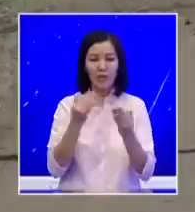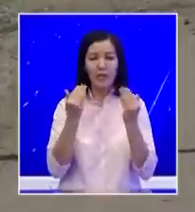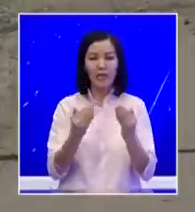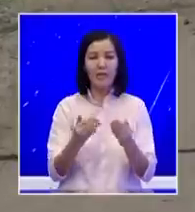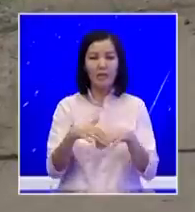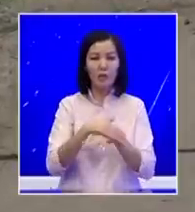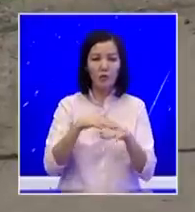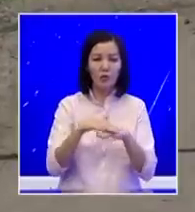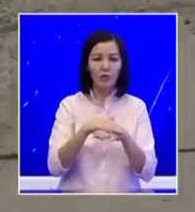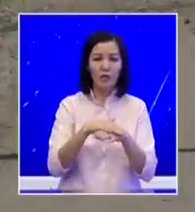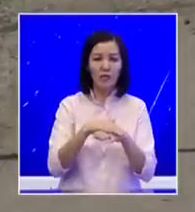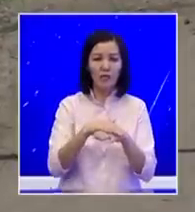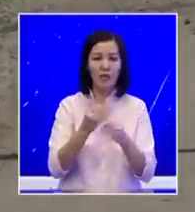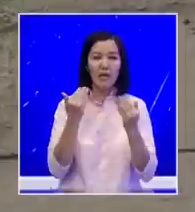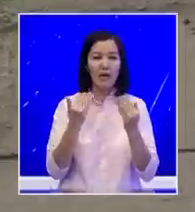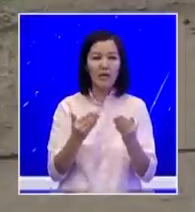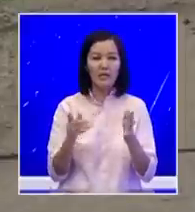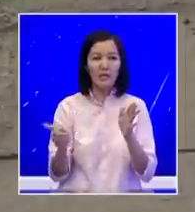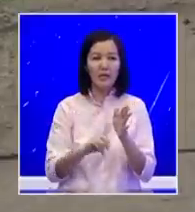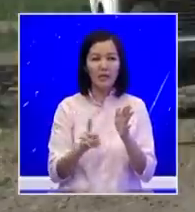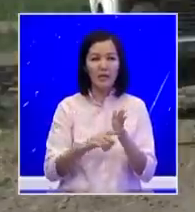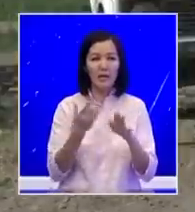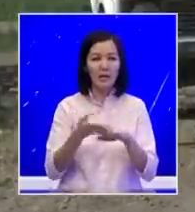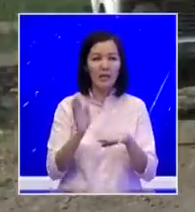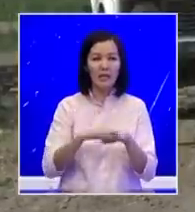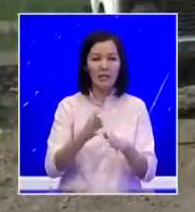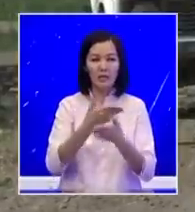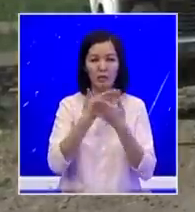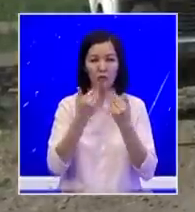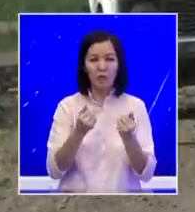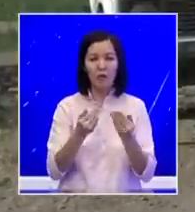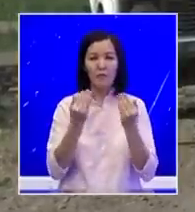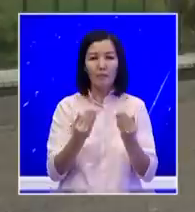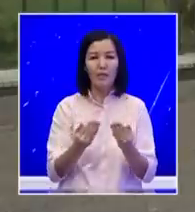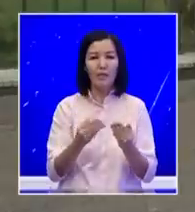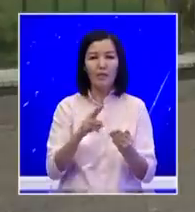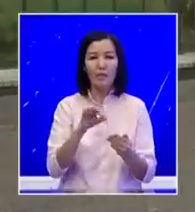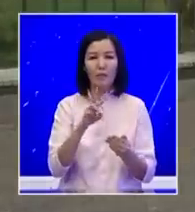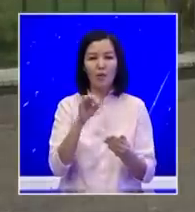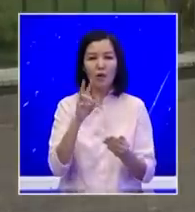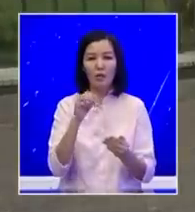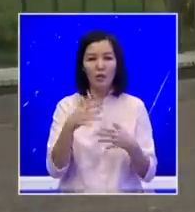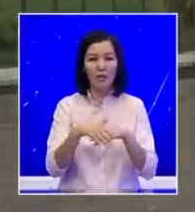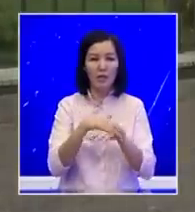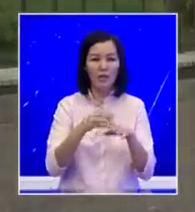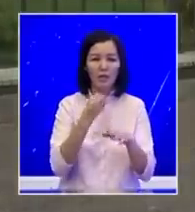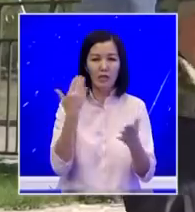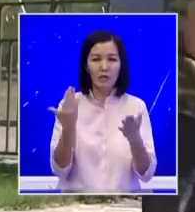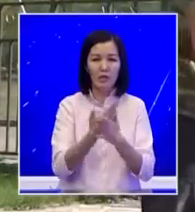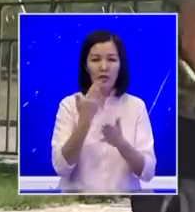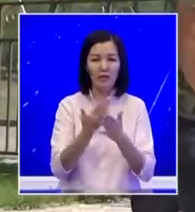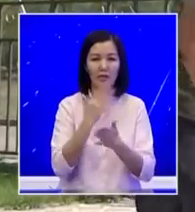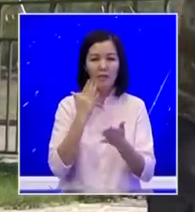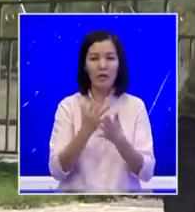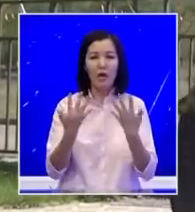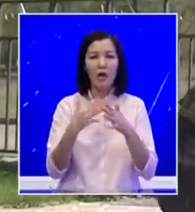міне тұрғындардың балшықты кешіп қатынайтын қиындықтары артта қалды. Биылда мұқаншылықтарды жақсы жаңалықтар күтеді.